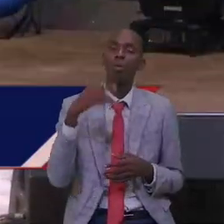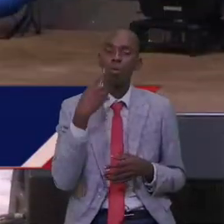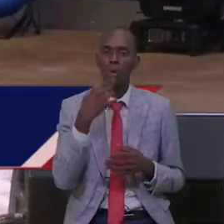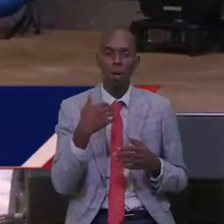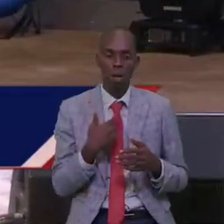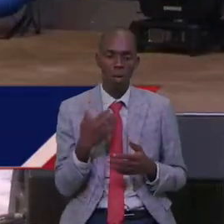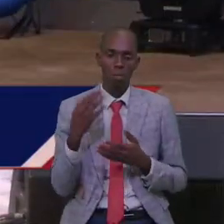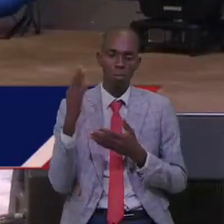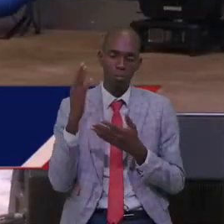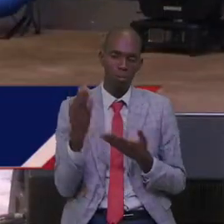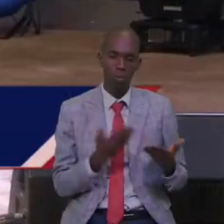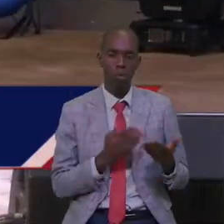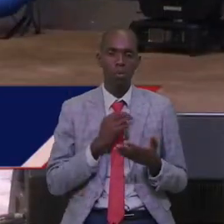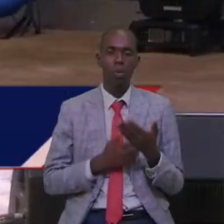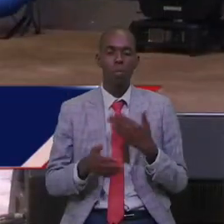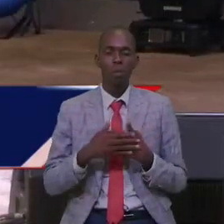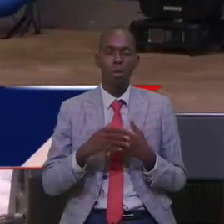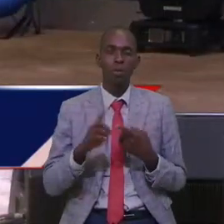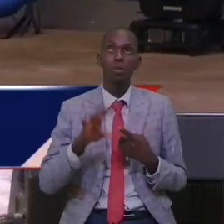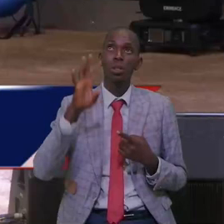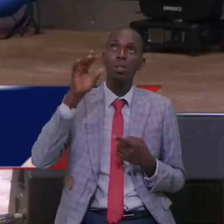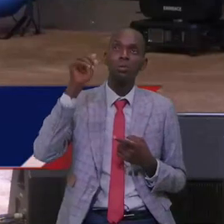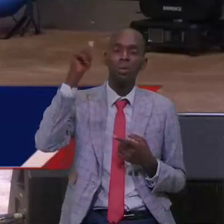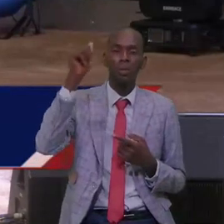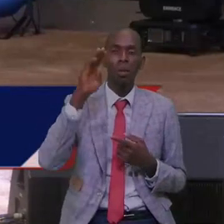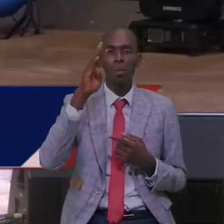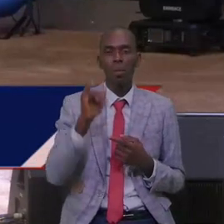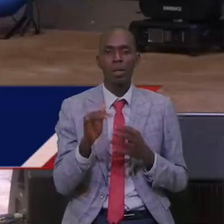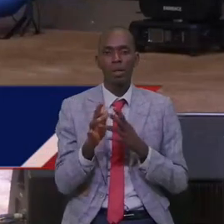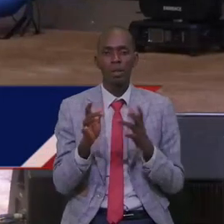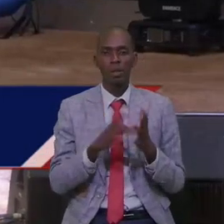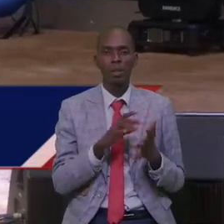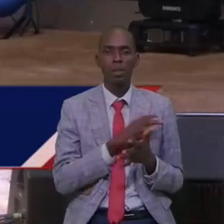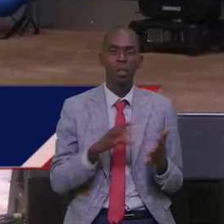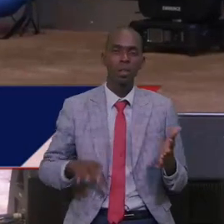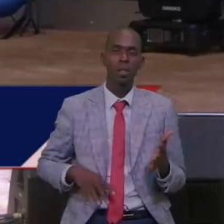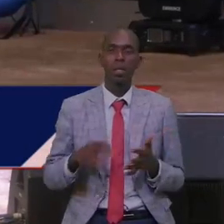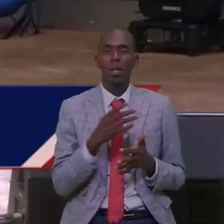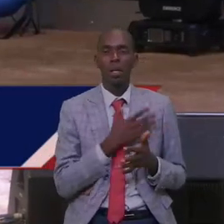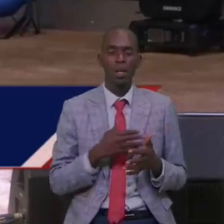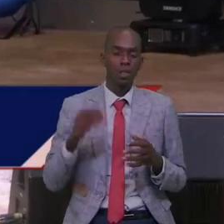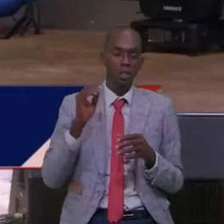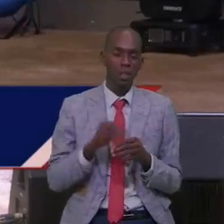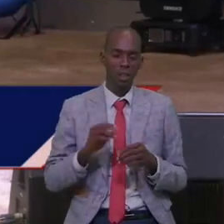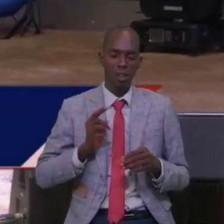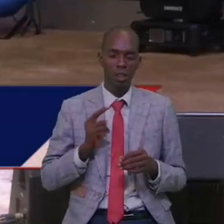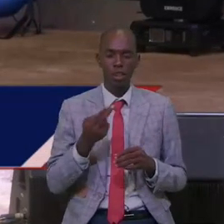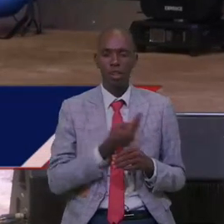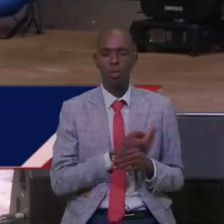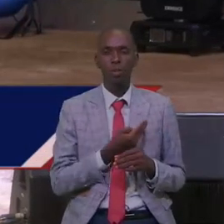cela vient de Dieu qui nous a réconciliés avec lui par Christ et qui nous a donné le ministère de